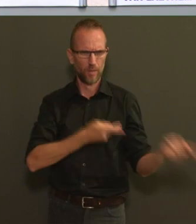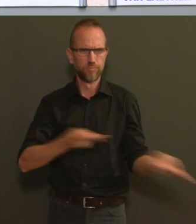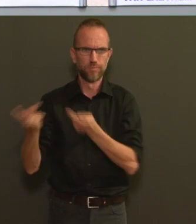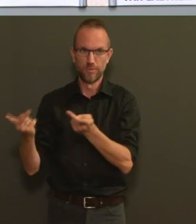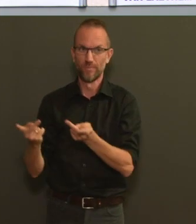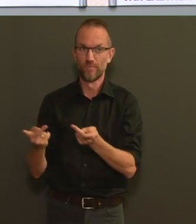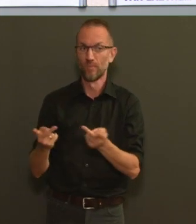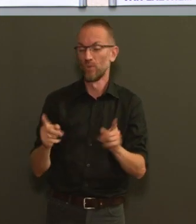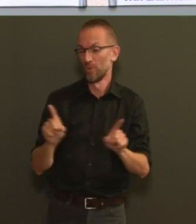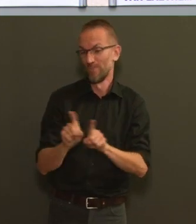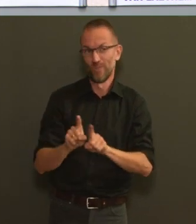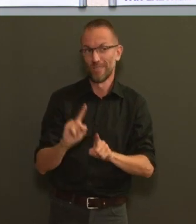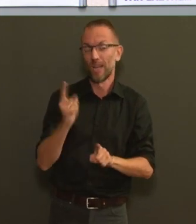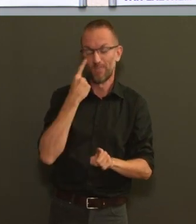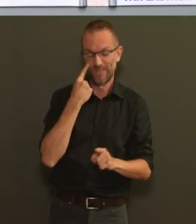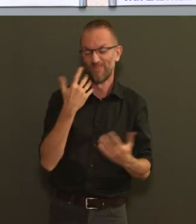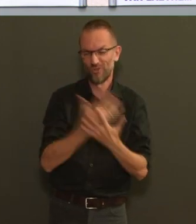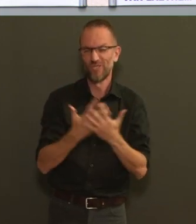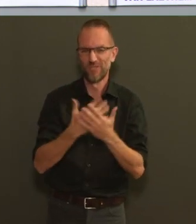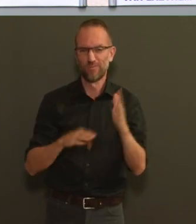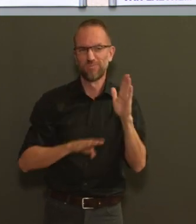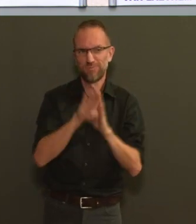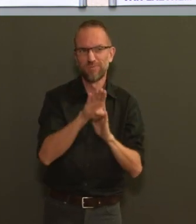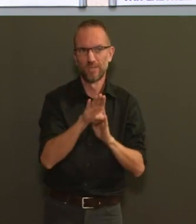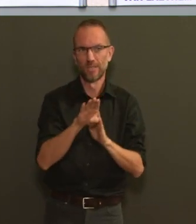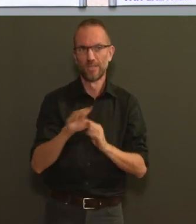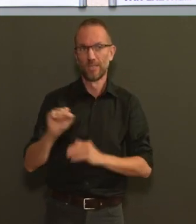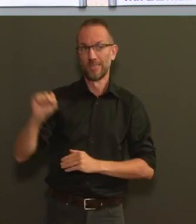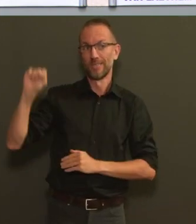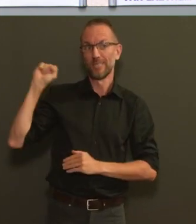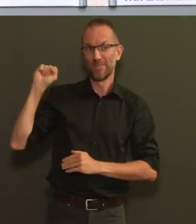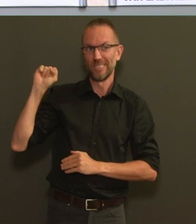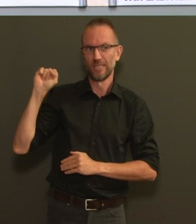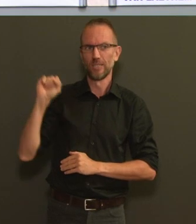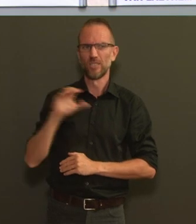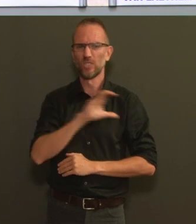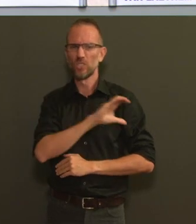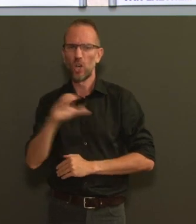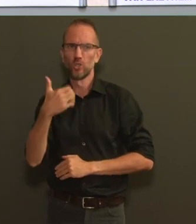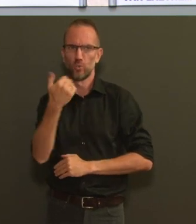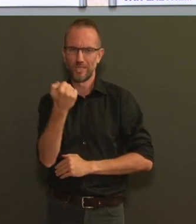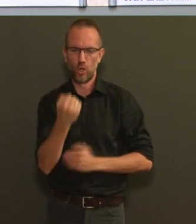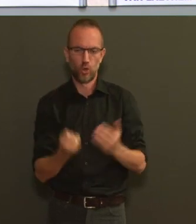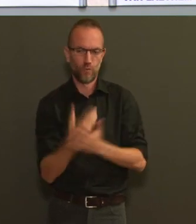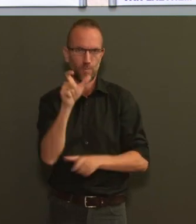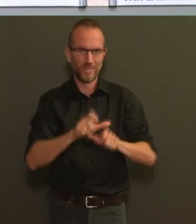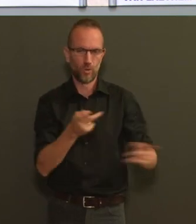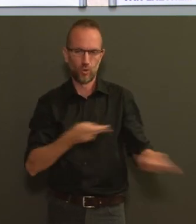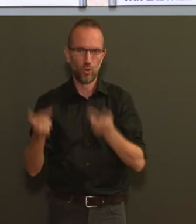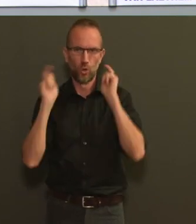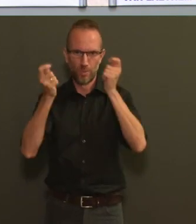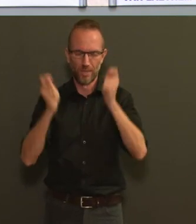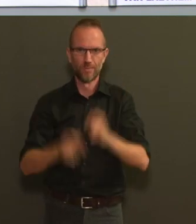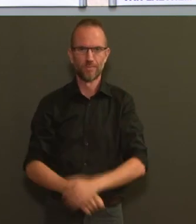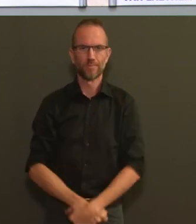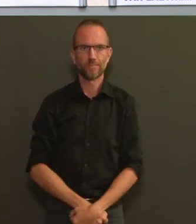jour. Samedi dernier, il y a eu 160 nouvelles admissions à l'hôpital. La moyenne sur les